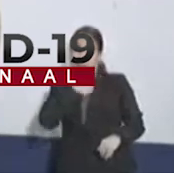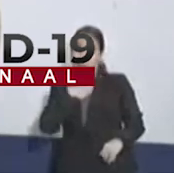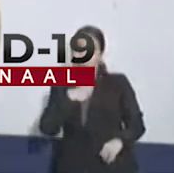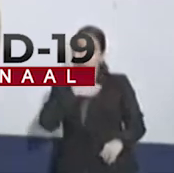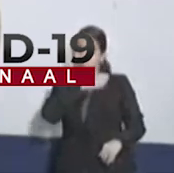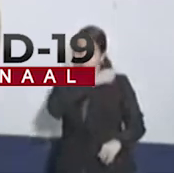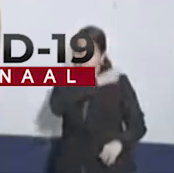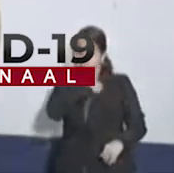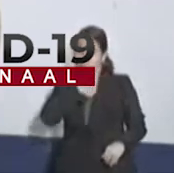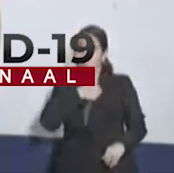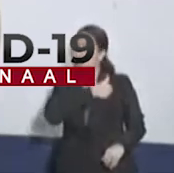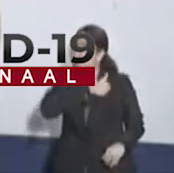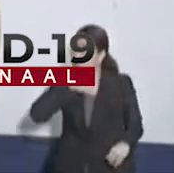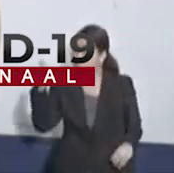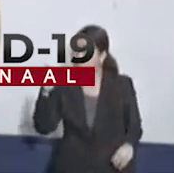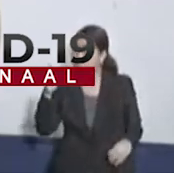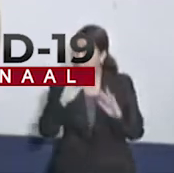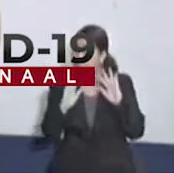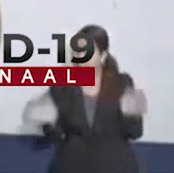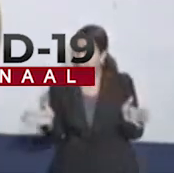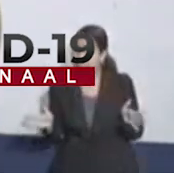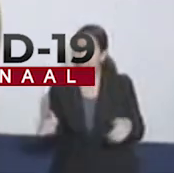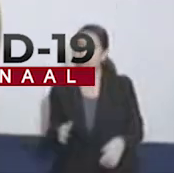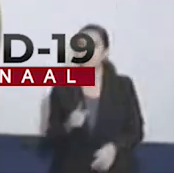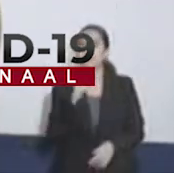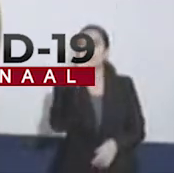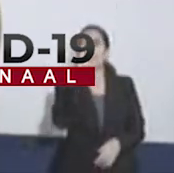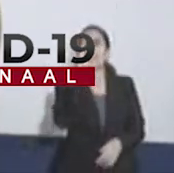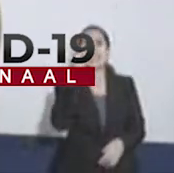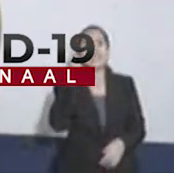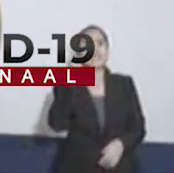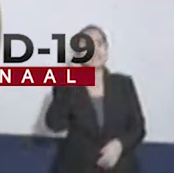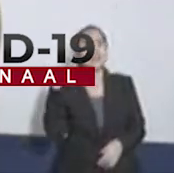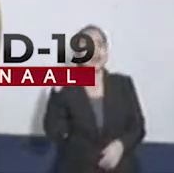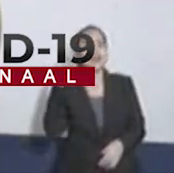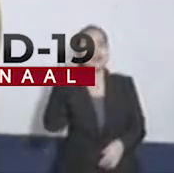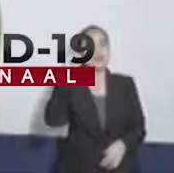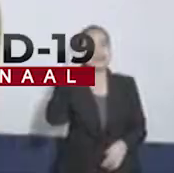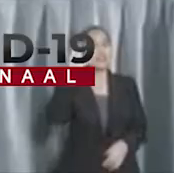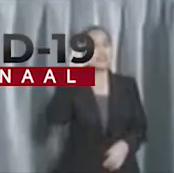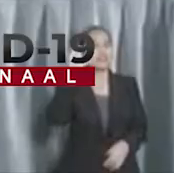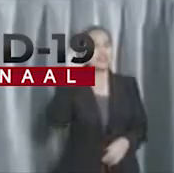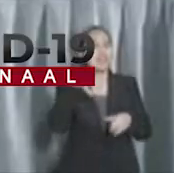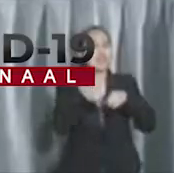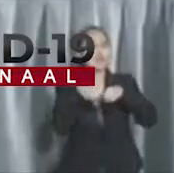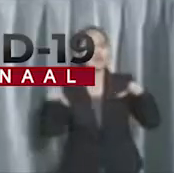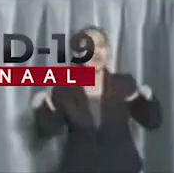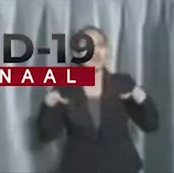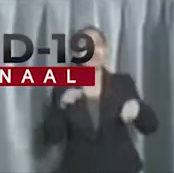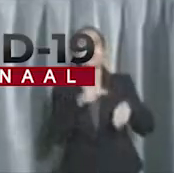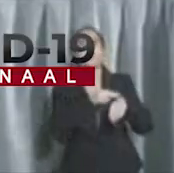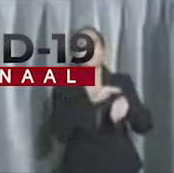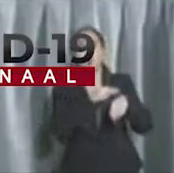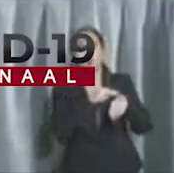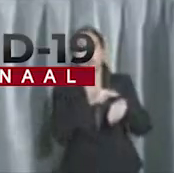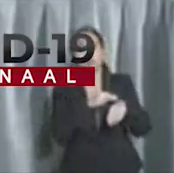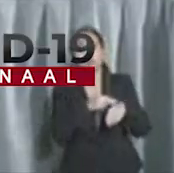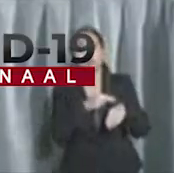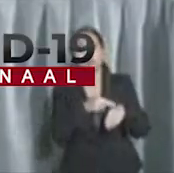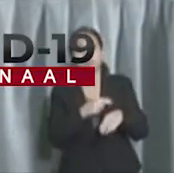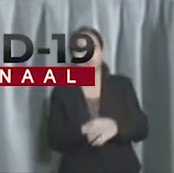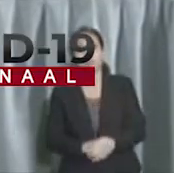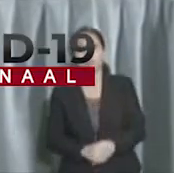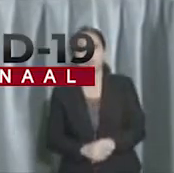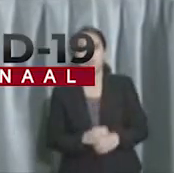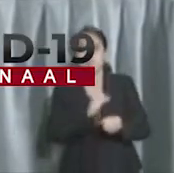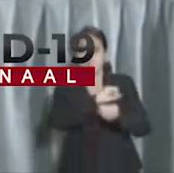gaat en ongecompliceerd, heeft die maar 1 dag een IC-bed nodig. Dus een coronapatiënt, die zorgt er eigenlijk